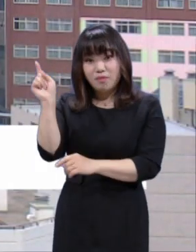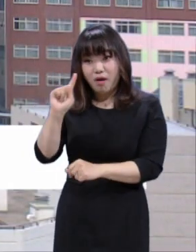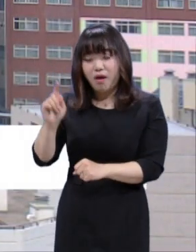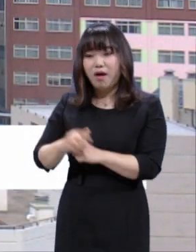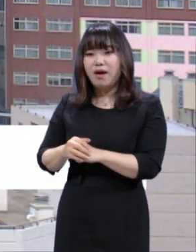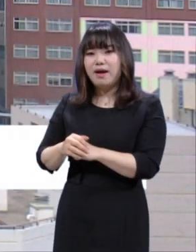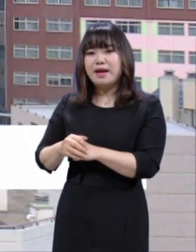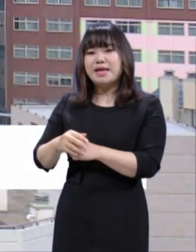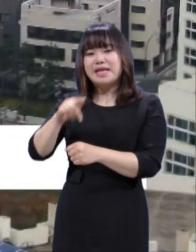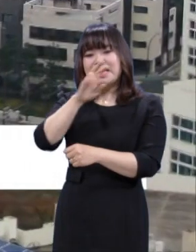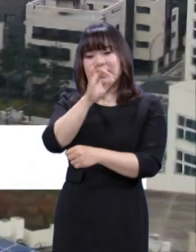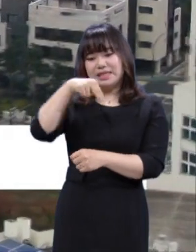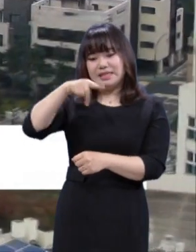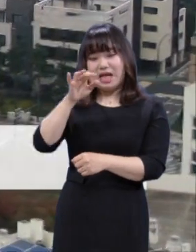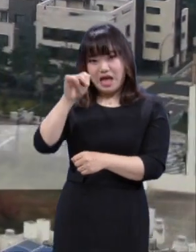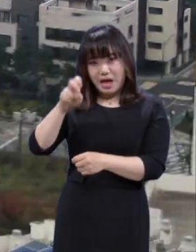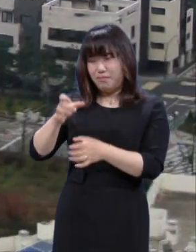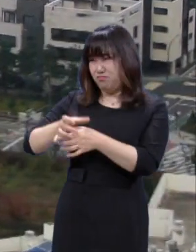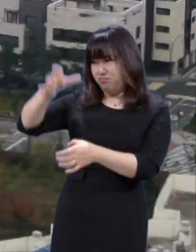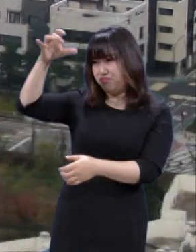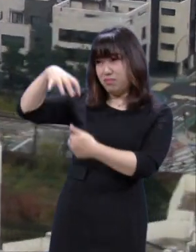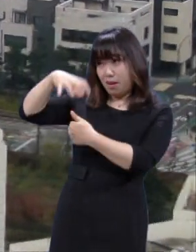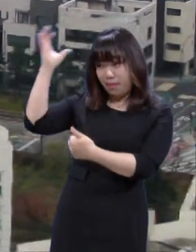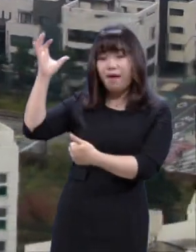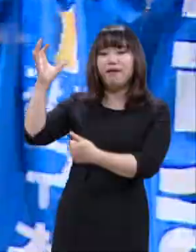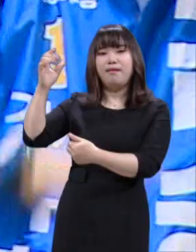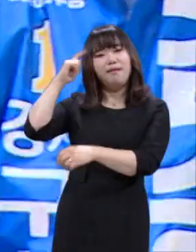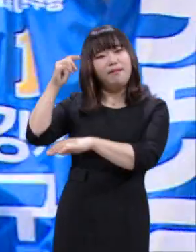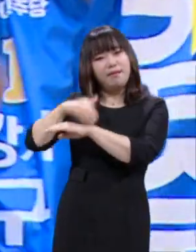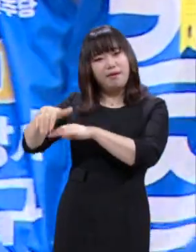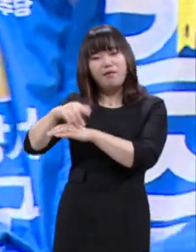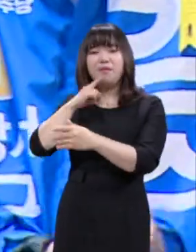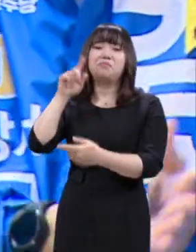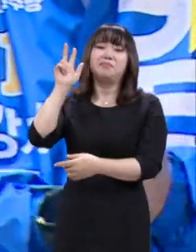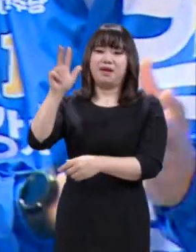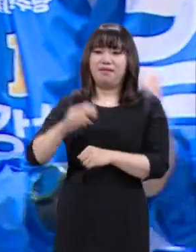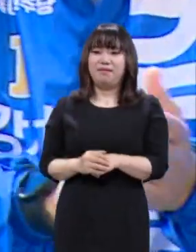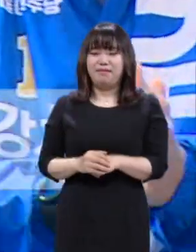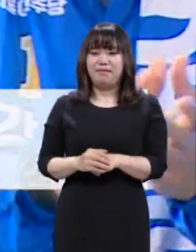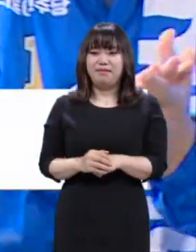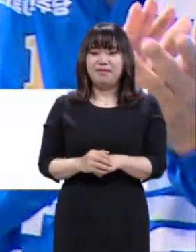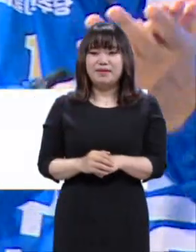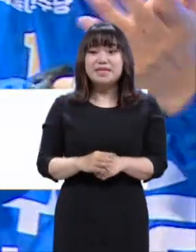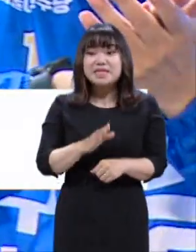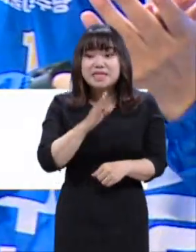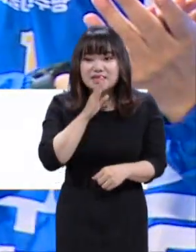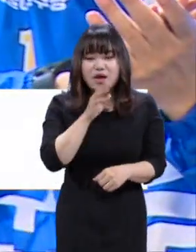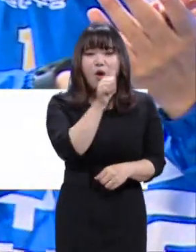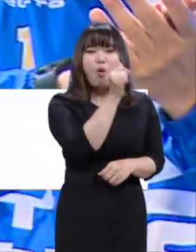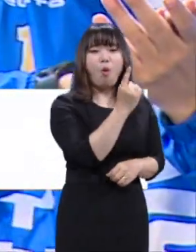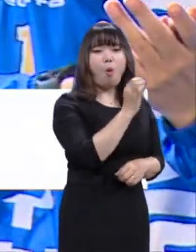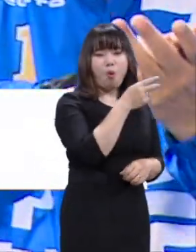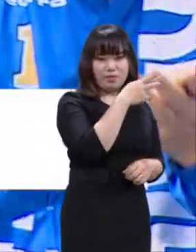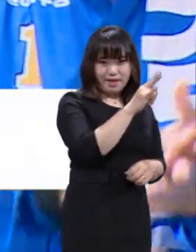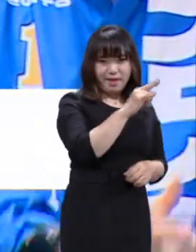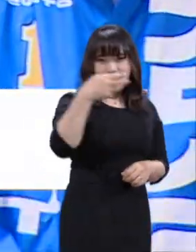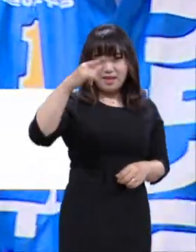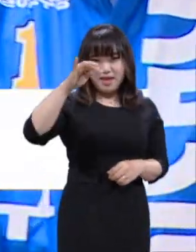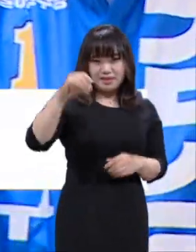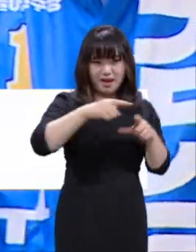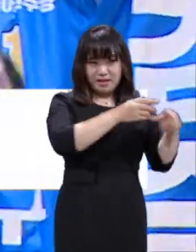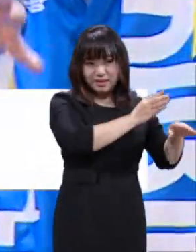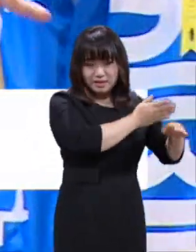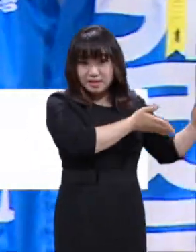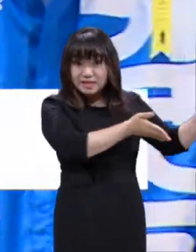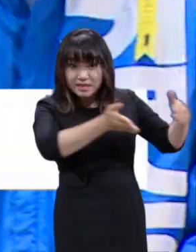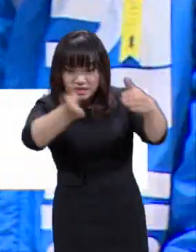상암 경제축의 고도화를 각각 약속했습니다. 홍대 대장성과 함께 우리 강북과